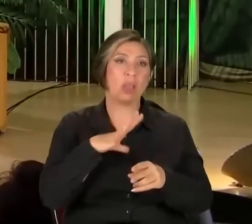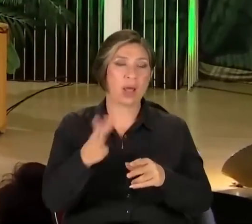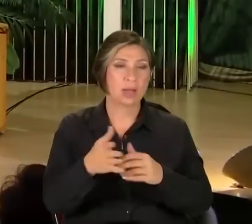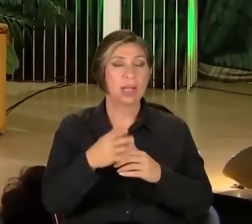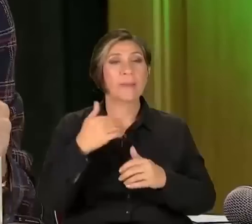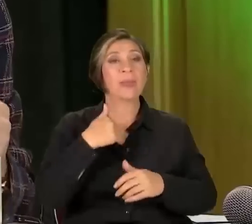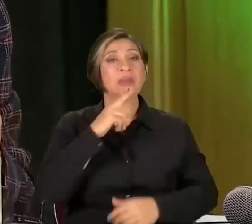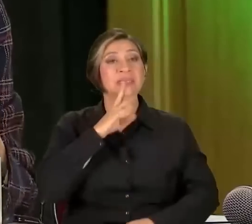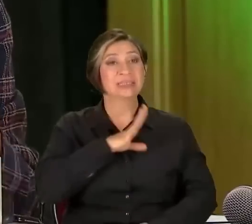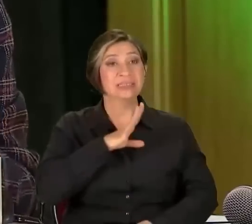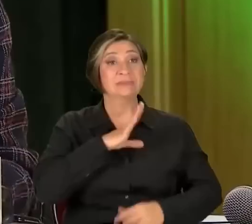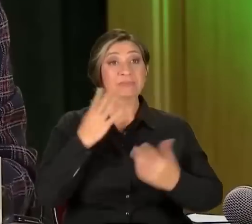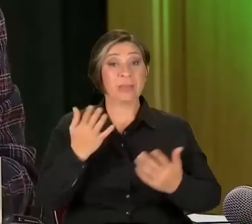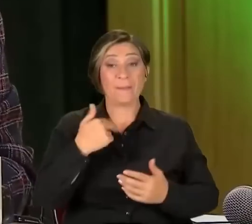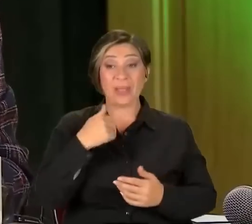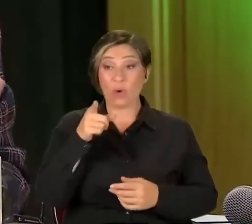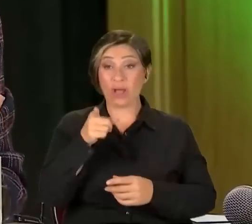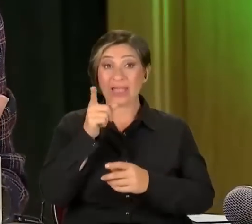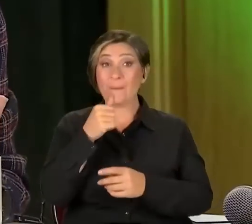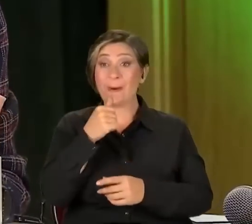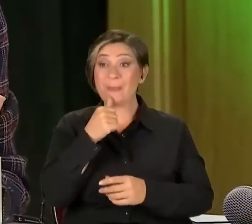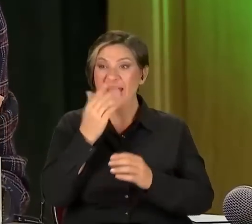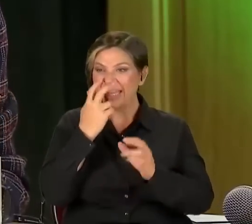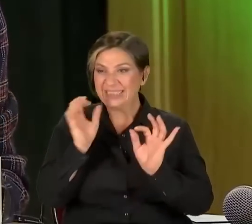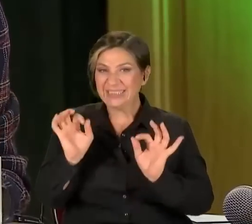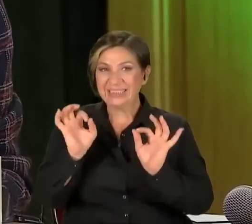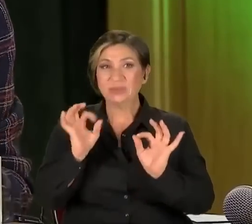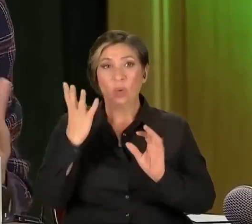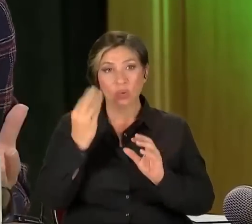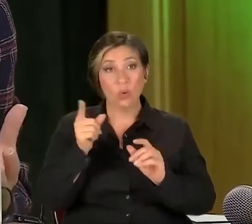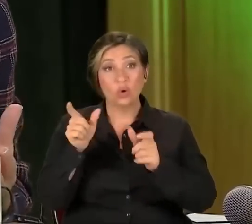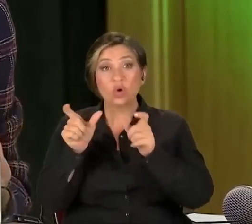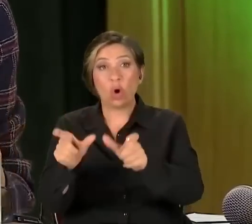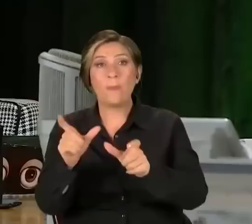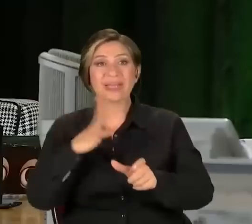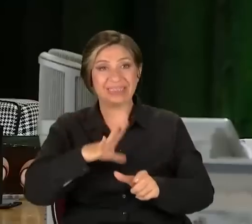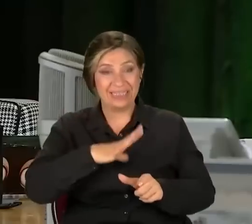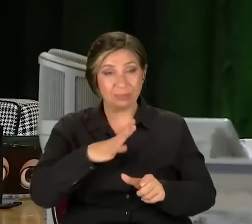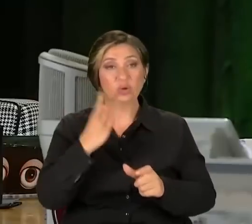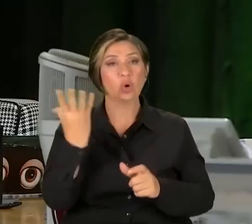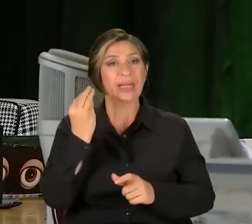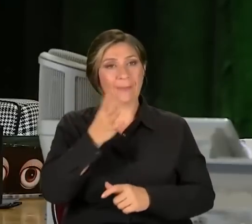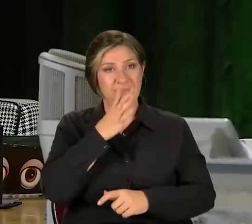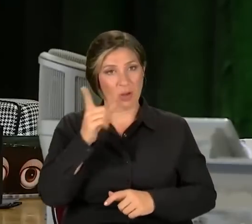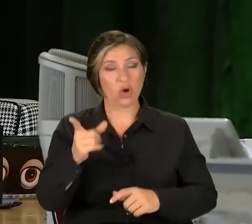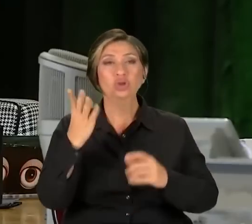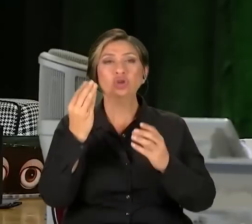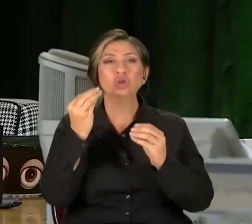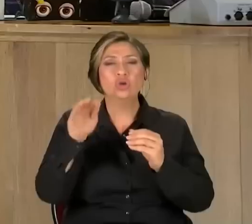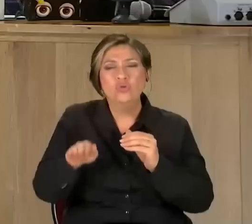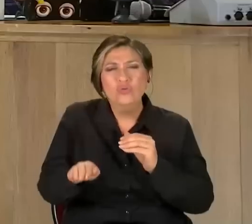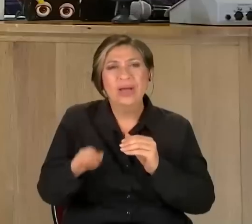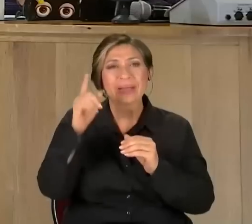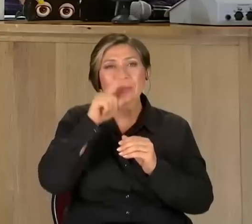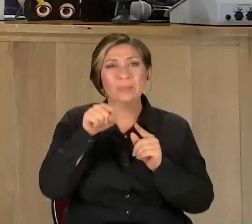ediyorlar. Benim kızım tabii ki benim ona karşı bir baba hassasiyeti içinde olduğumu ve onu korumak istediğimi çok iyi biliyor ve çok minikliğinden